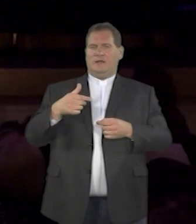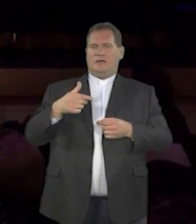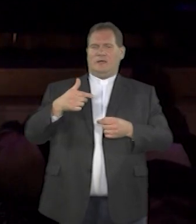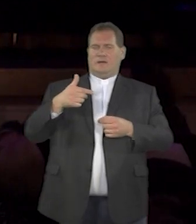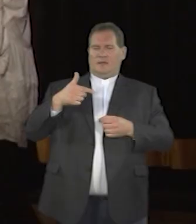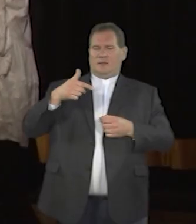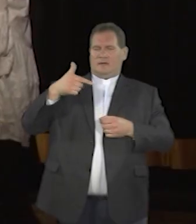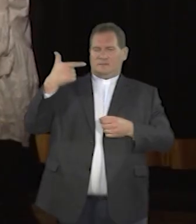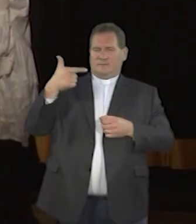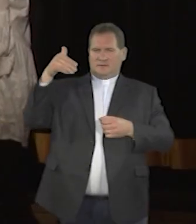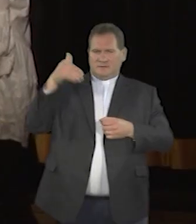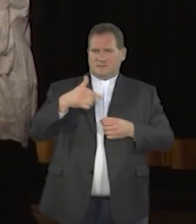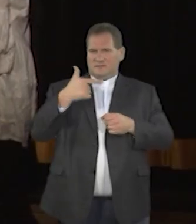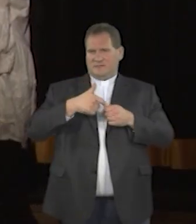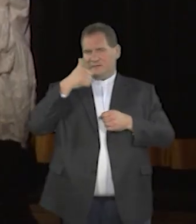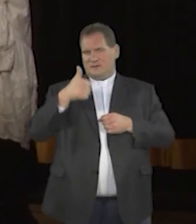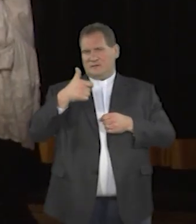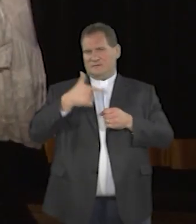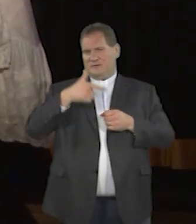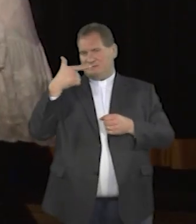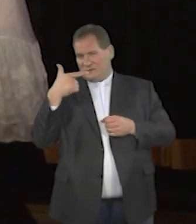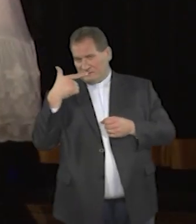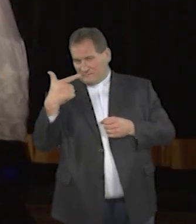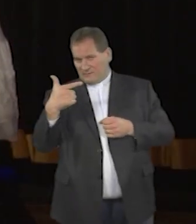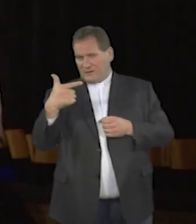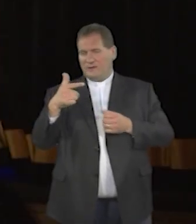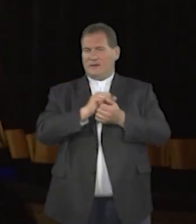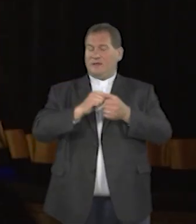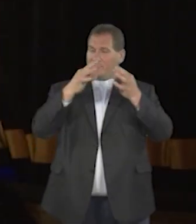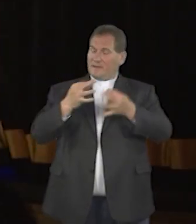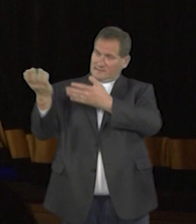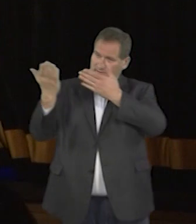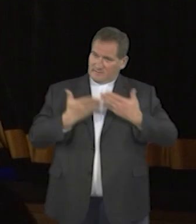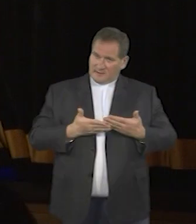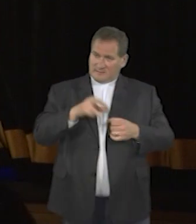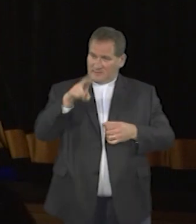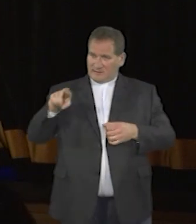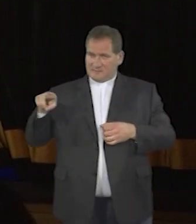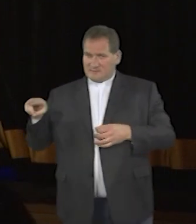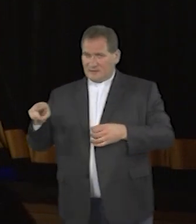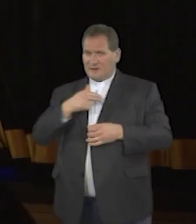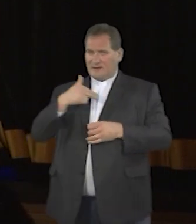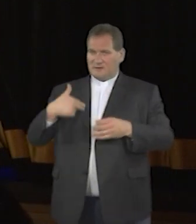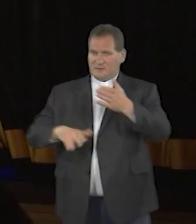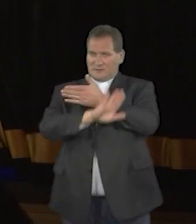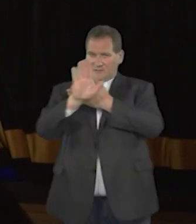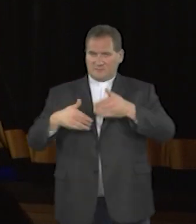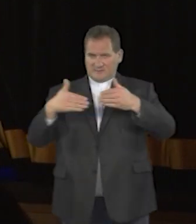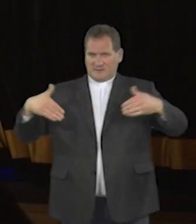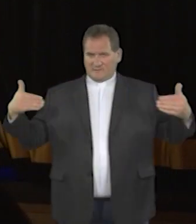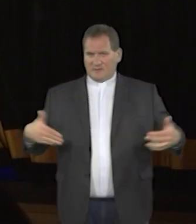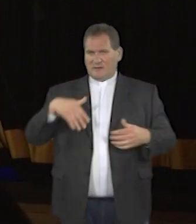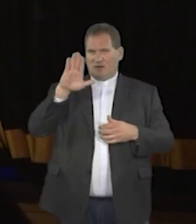2021-2022. A teraz poproszę Spiritus Movens, czyli reżysera naszego przedstawienia. Bartosz